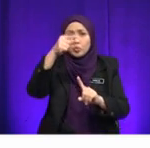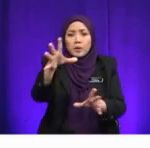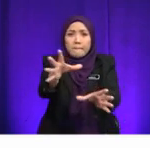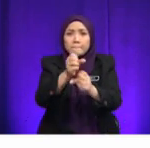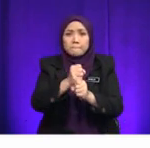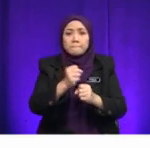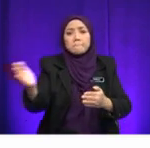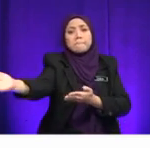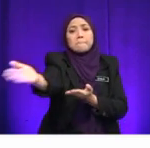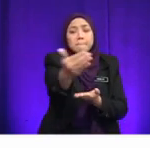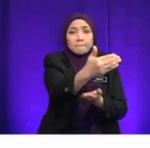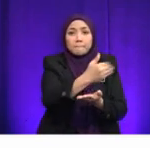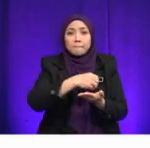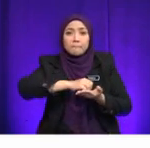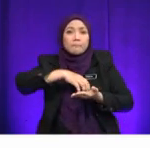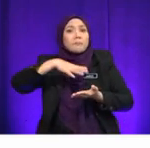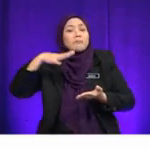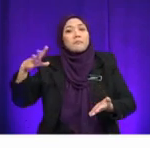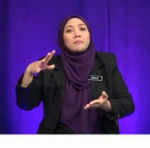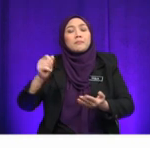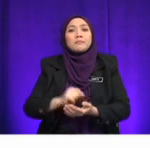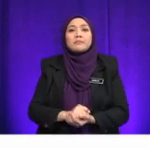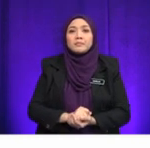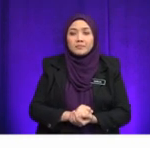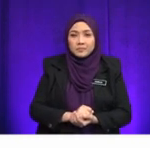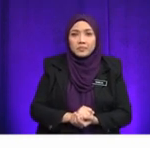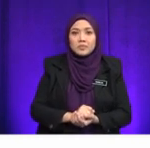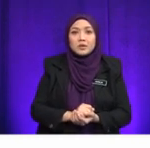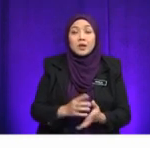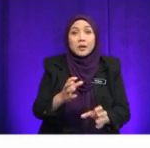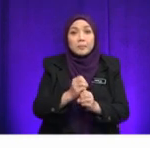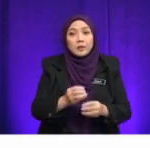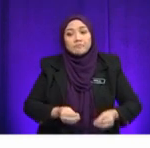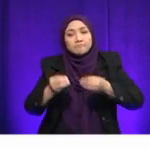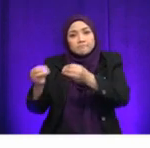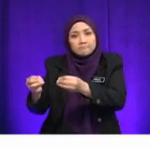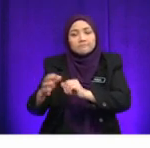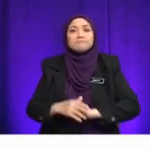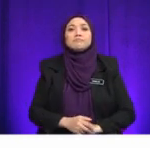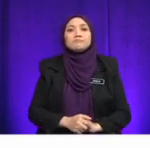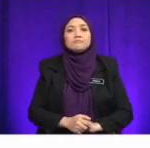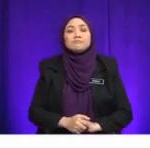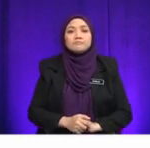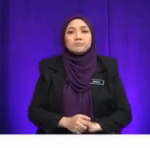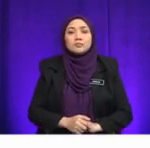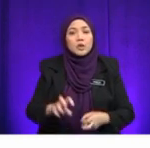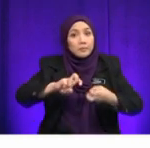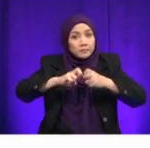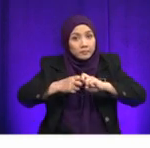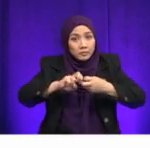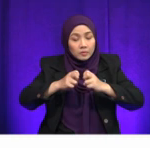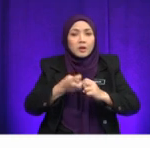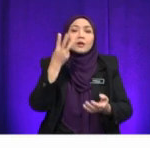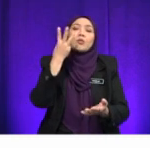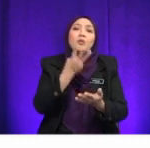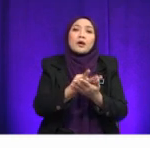memastikan kepentingan pelaburan kerajaan British di Serawak itu terjamin Oke jadi dari segi masalah keuangan